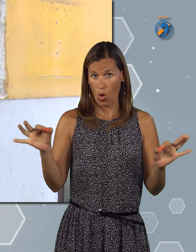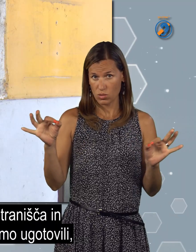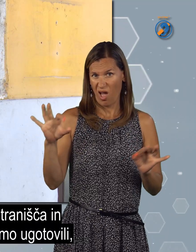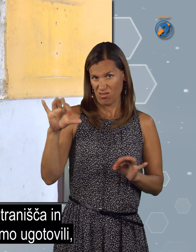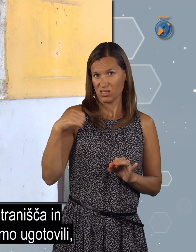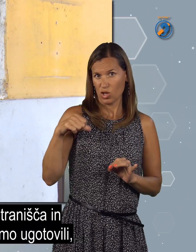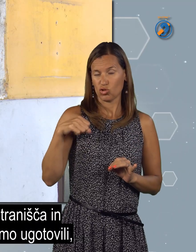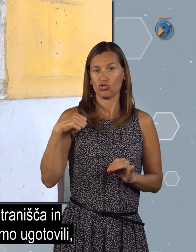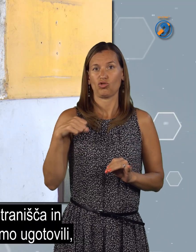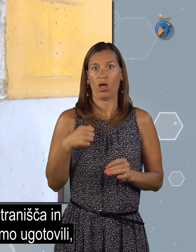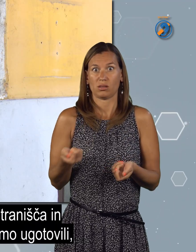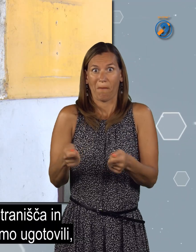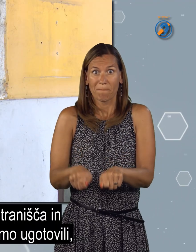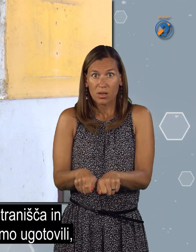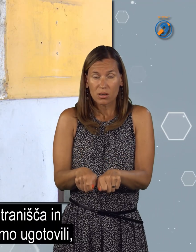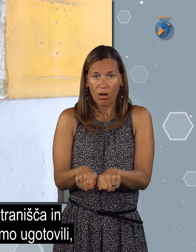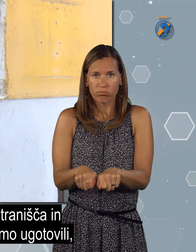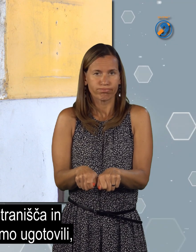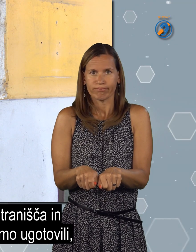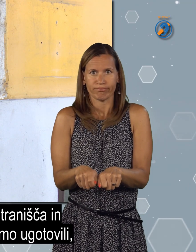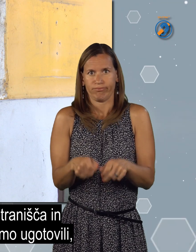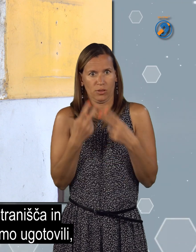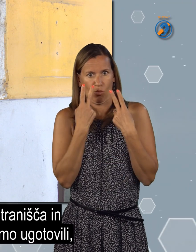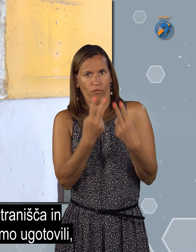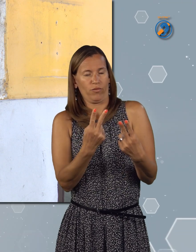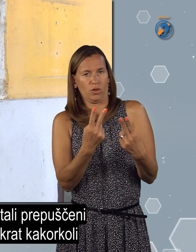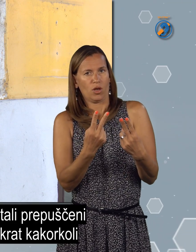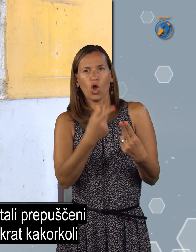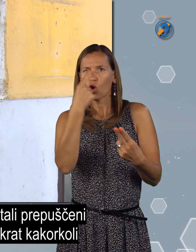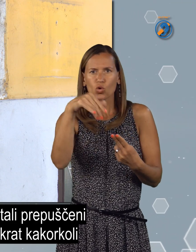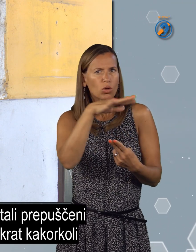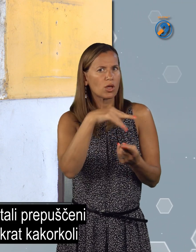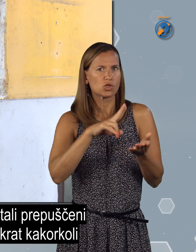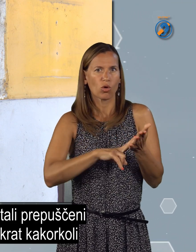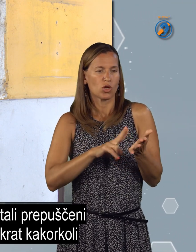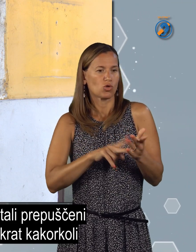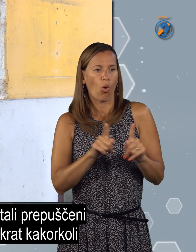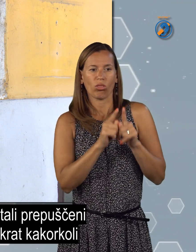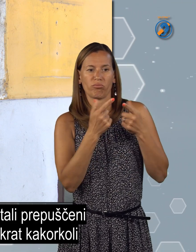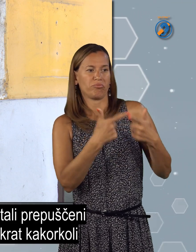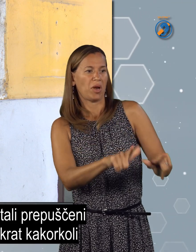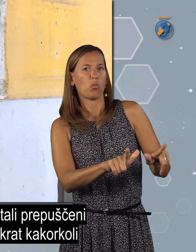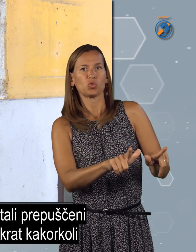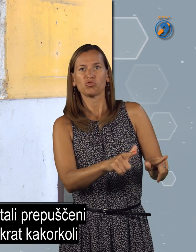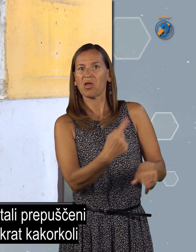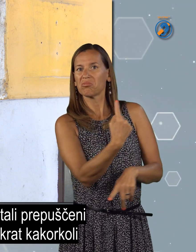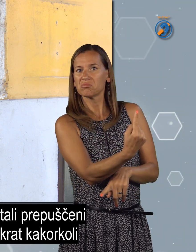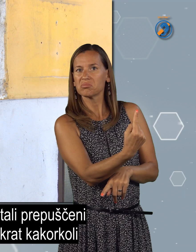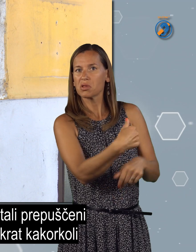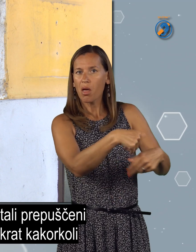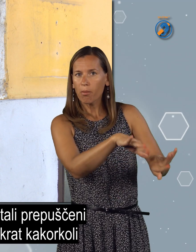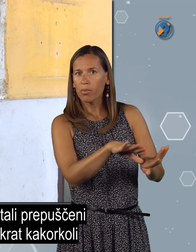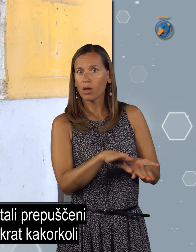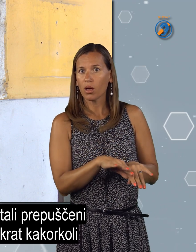Ko so se javna stranišča in sanitarije zaprli, smo v bistvu ugotovili, da so ljudje resno ostali prepuščeni sami sebi